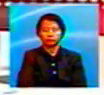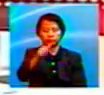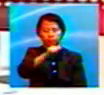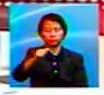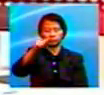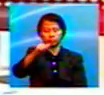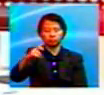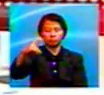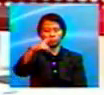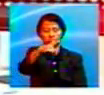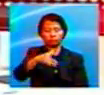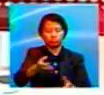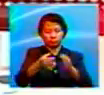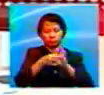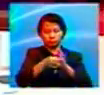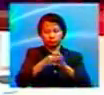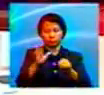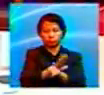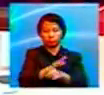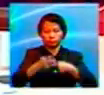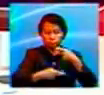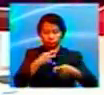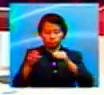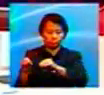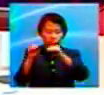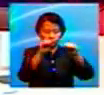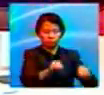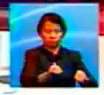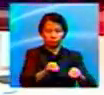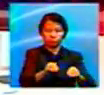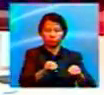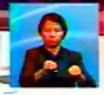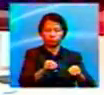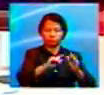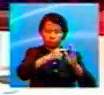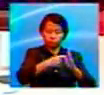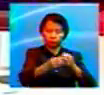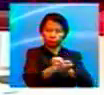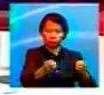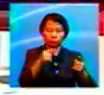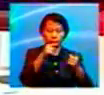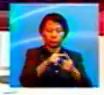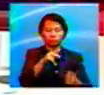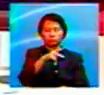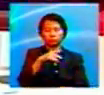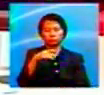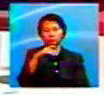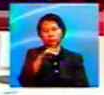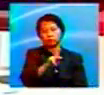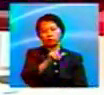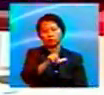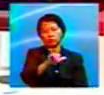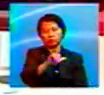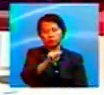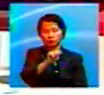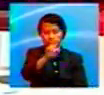AirAsia Group Berhad memberi kerjasama penuh dalam proses perpindahan pengoperasiannya ke Terminal Lapangan Terbang Antarabangsa Kuala